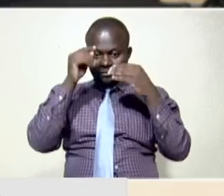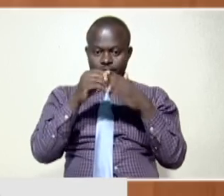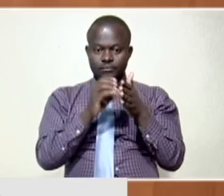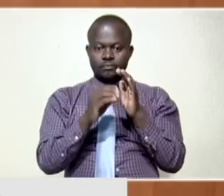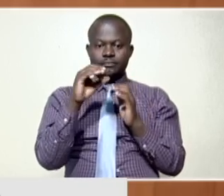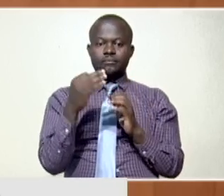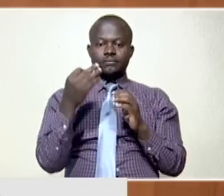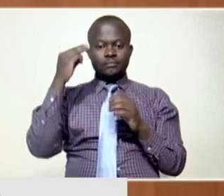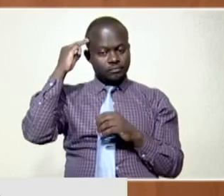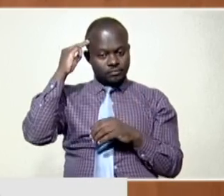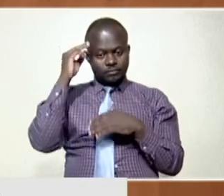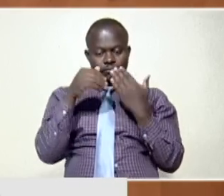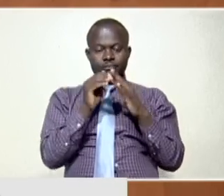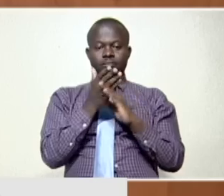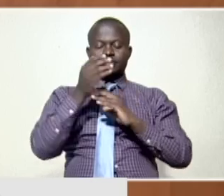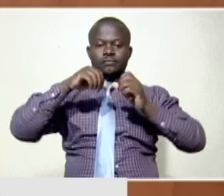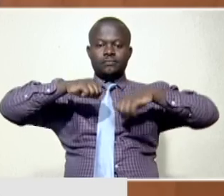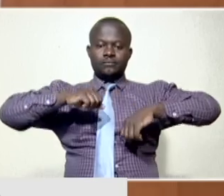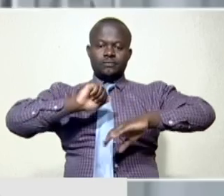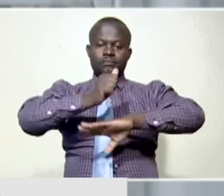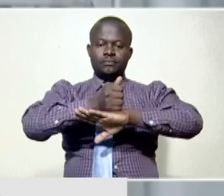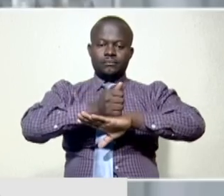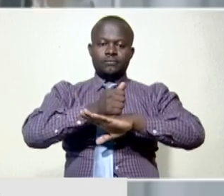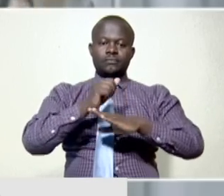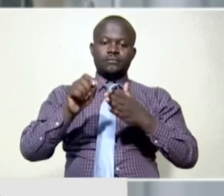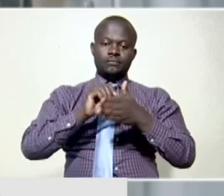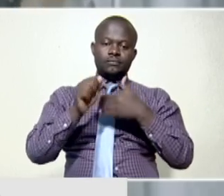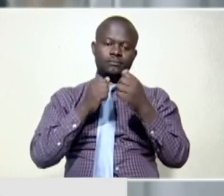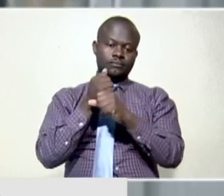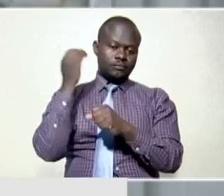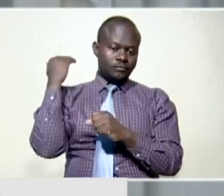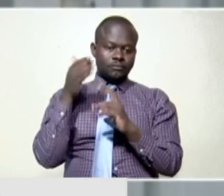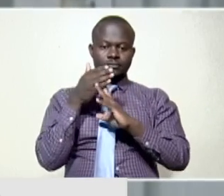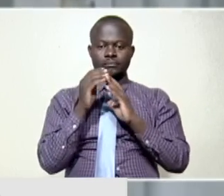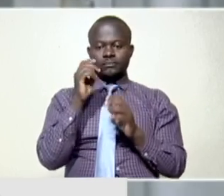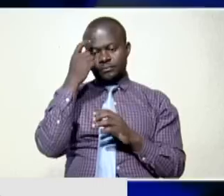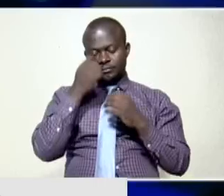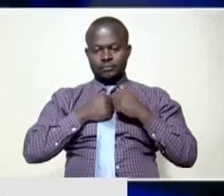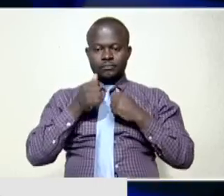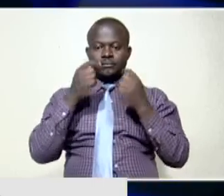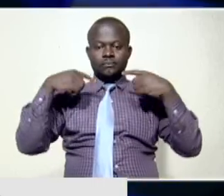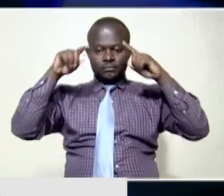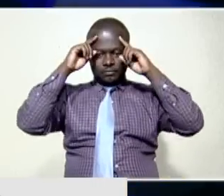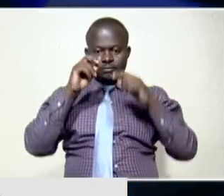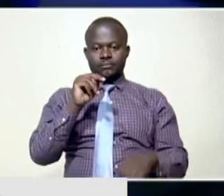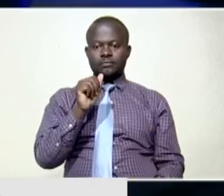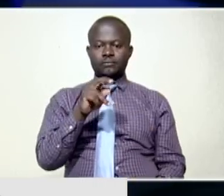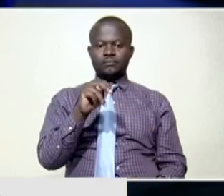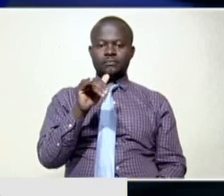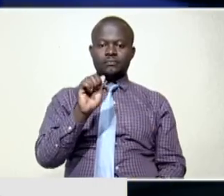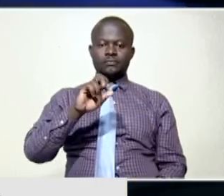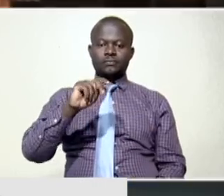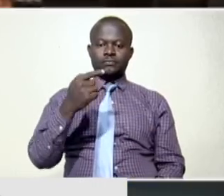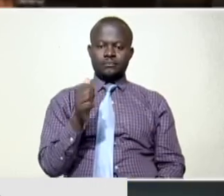cya gatatu cya masters binyuze mu masezerano yashyizweho umukono umwaka ushize hagati ya Leta y'u Rwanda n'iyi kaminuza ya Nanyang Technological